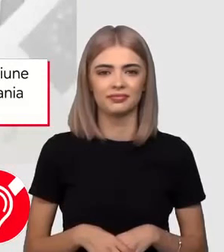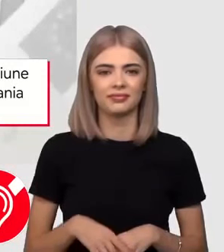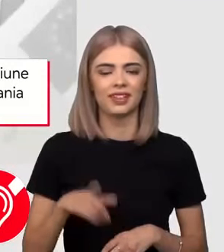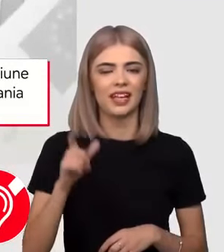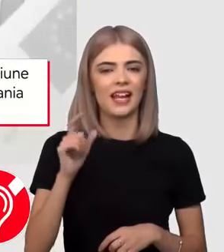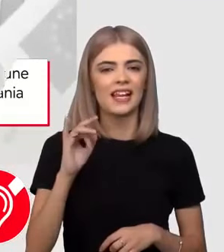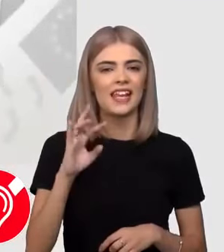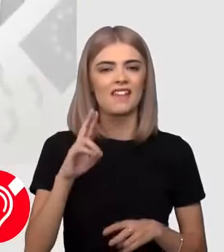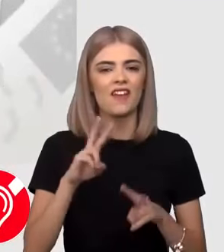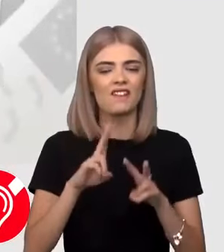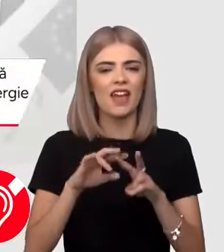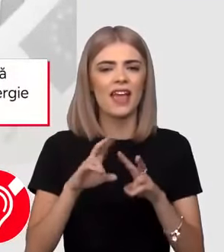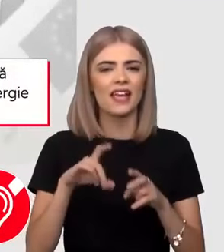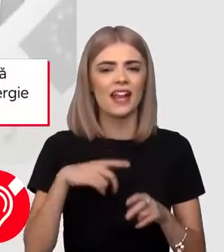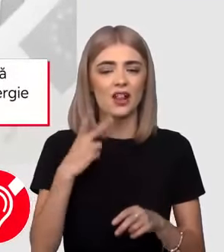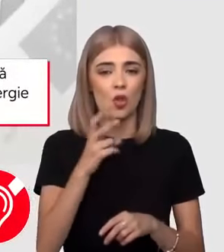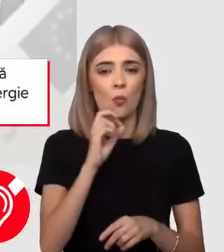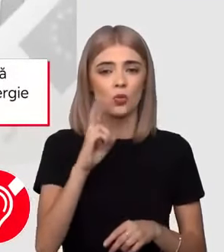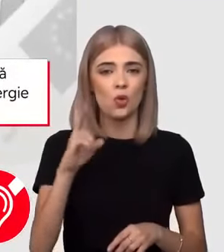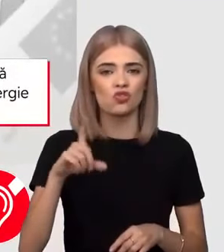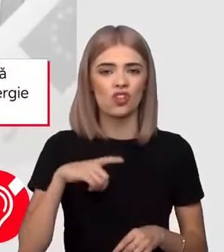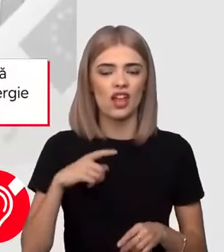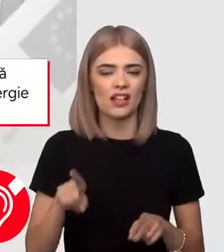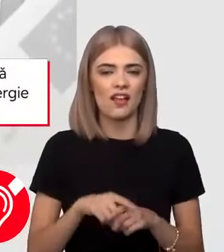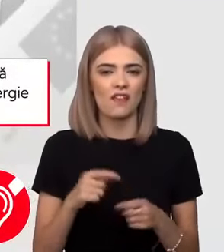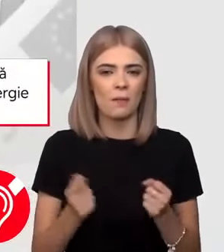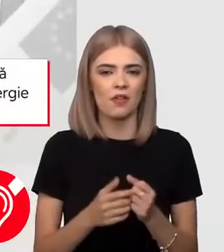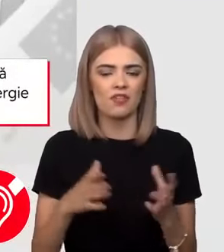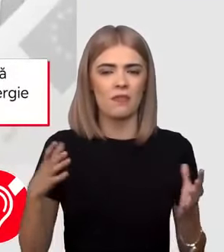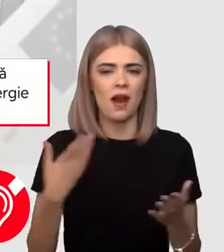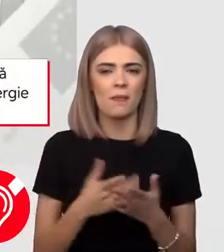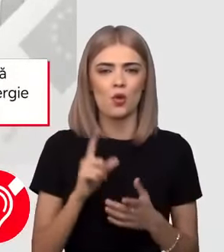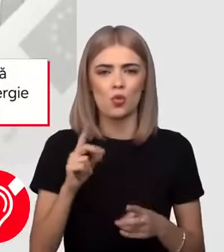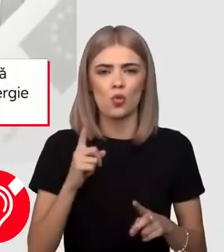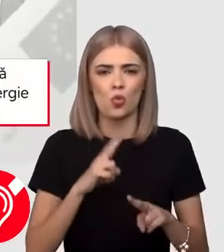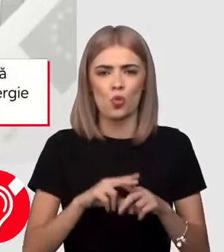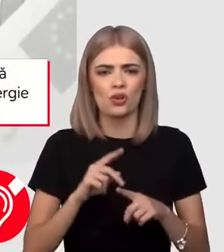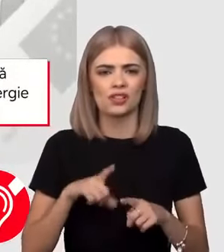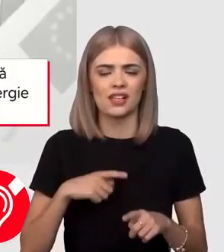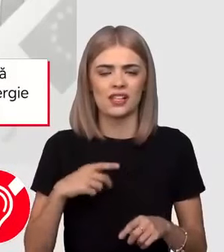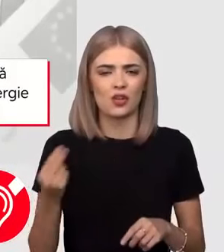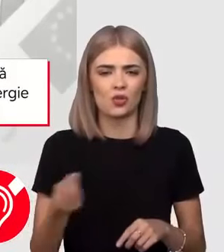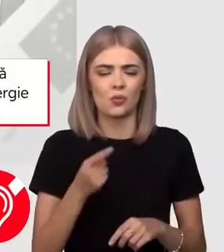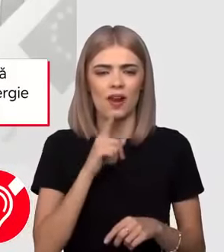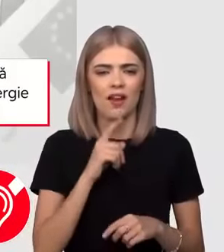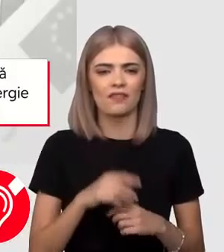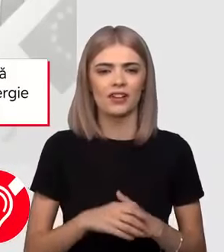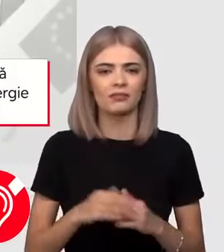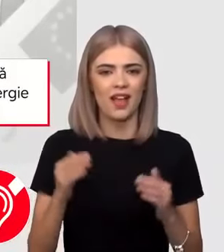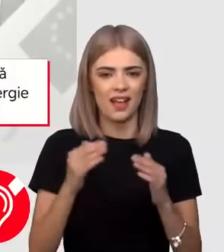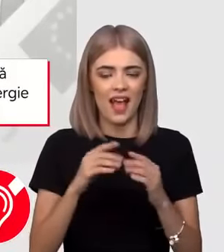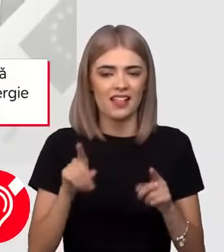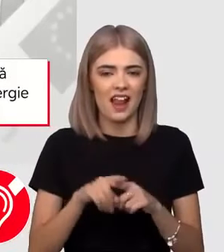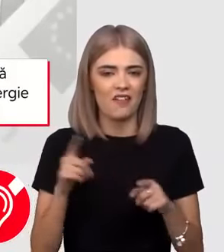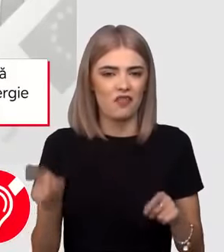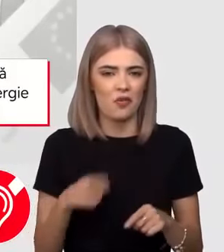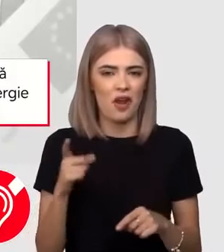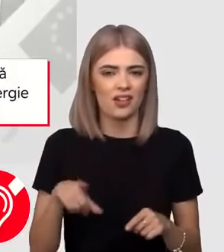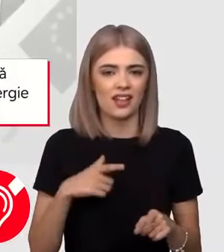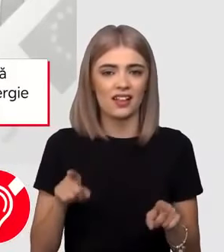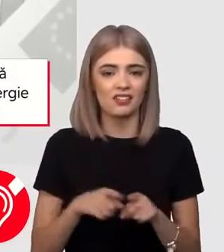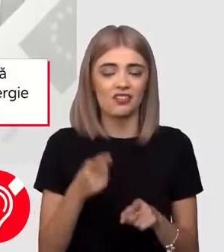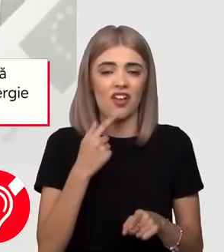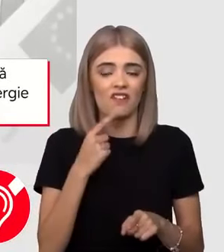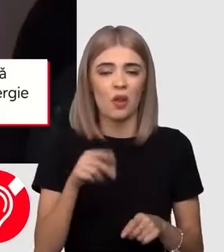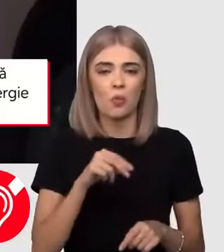philings vehicul versiunea 2022 este noua rulota de lux de la compania cu același nume casa pe roti are tot ce